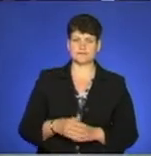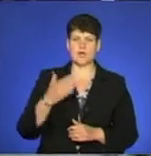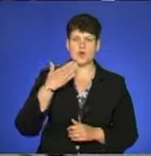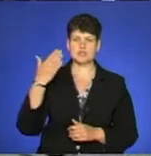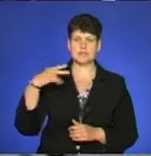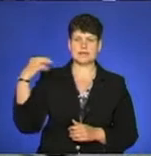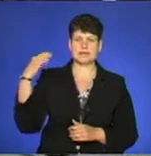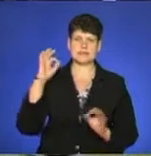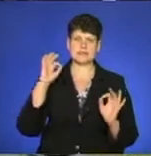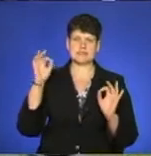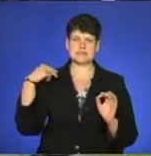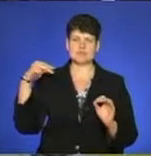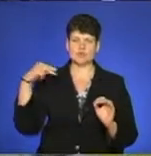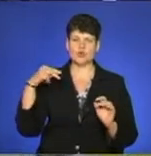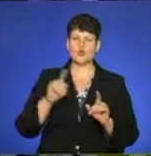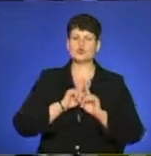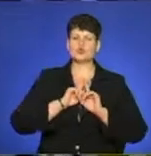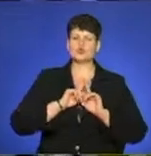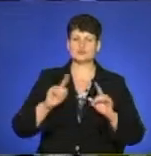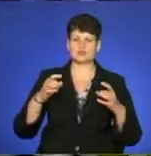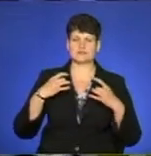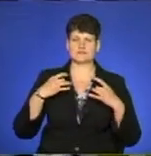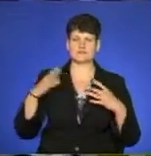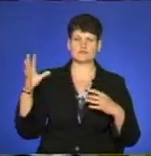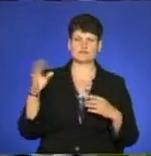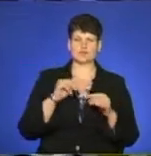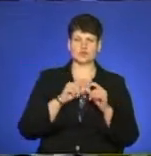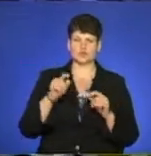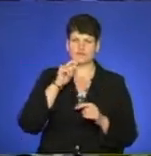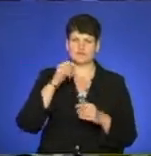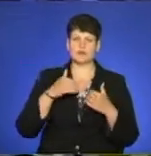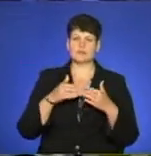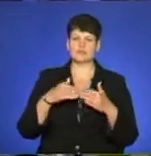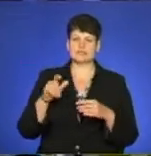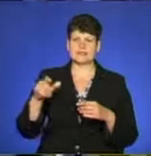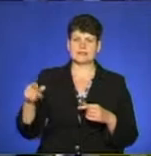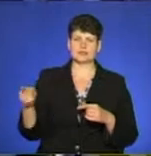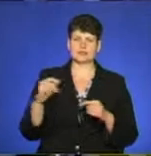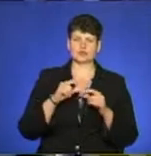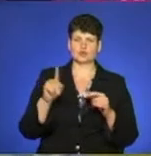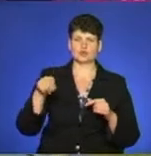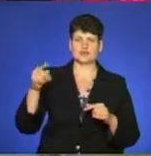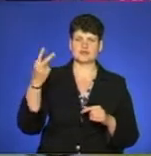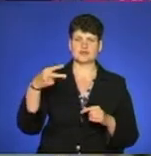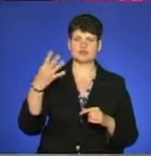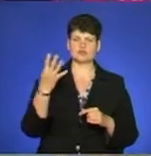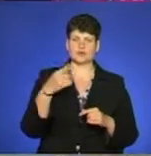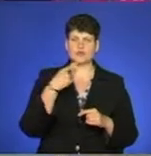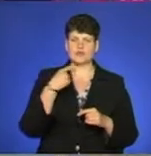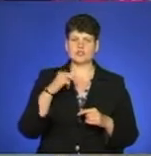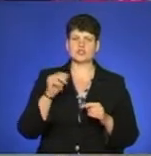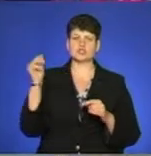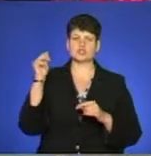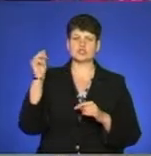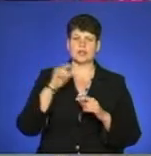Останній дзвінок – особливе свято в усіх школах України. Випускники Тернопільської школи номер 24 кажуть, за шкільними